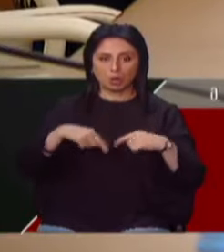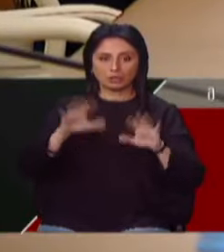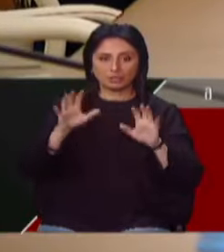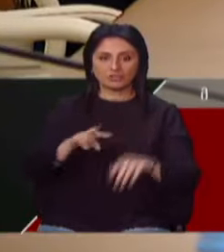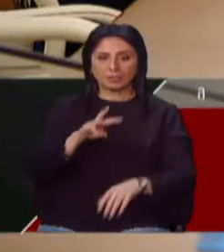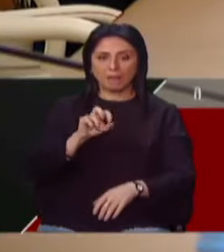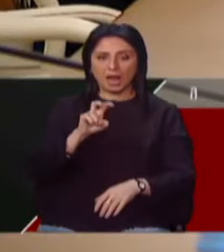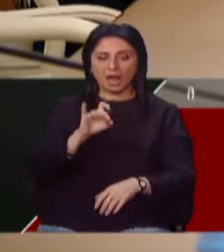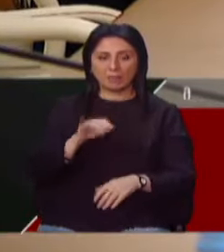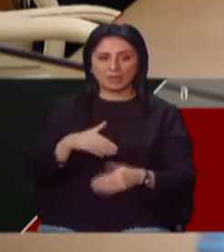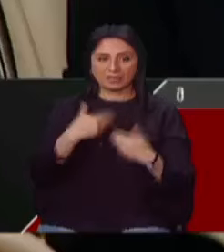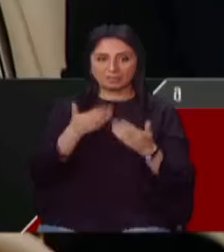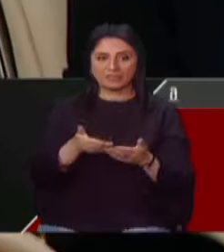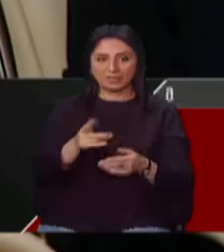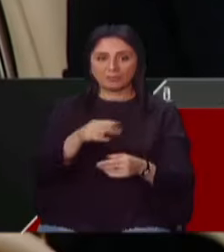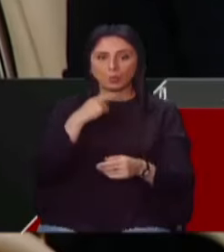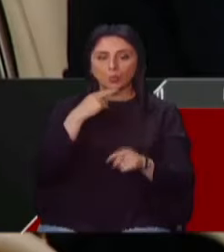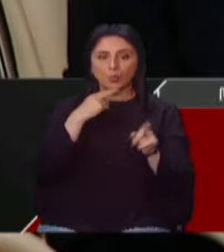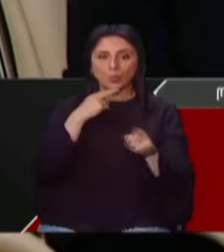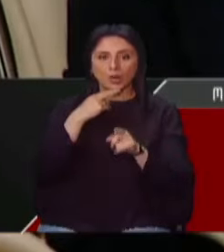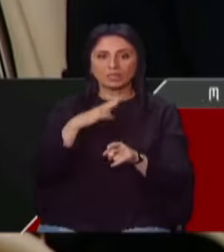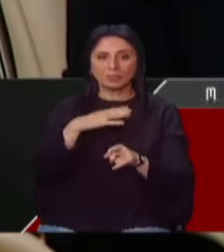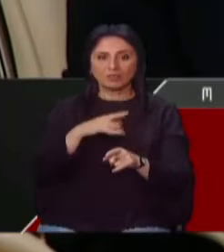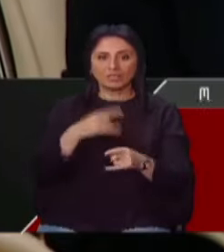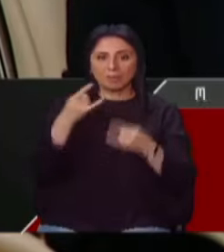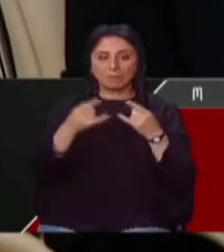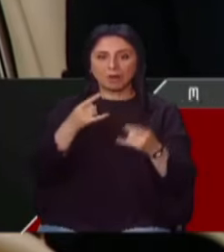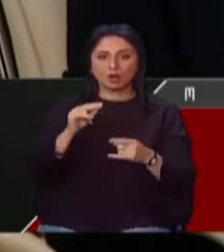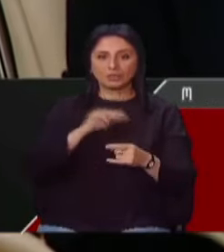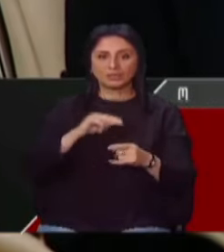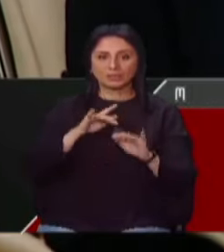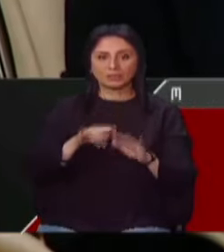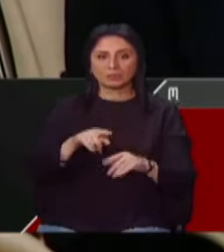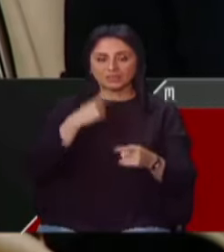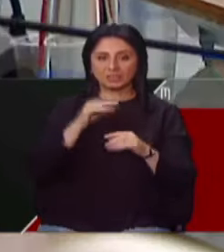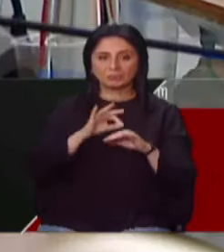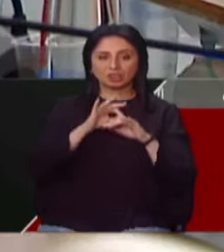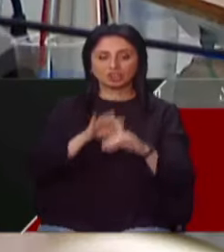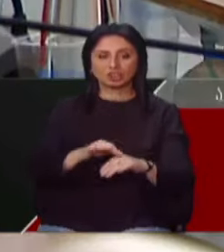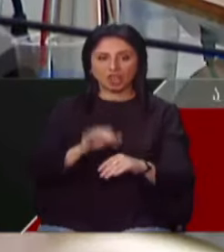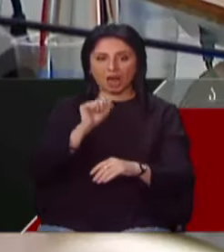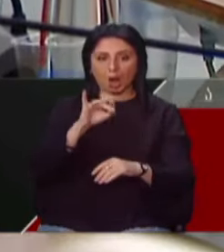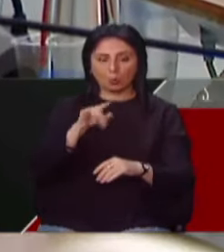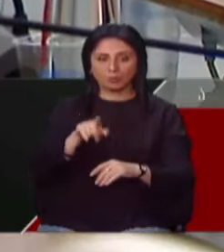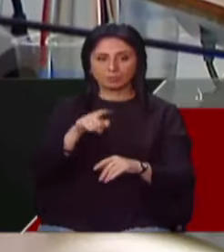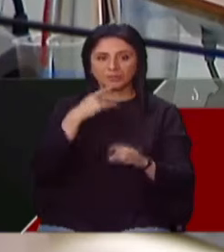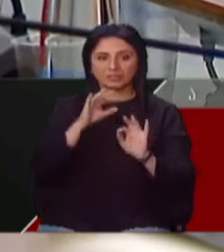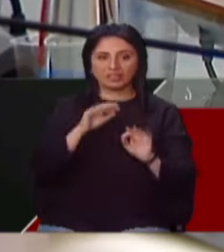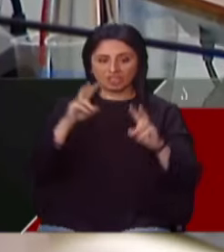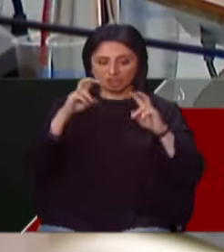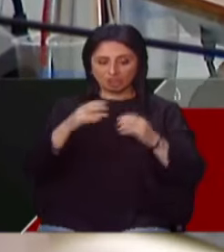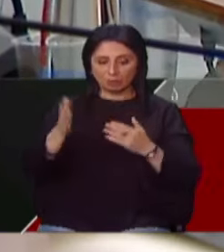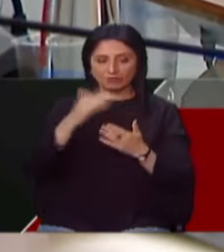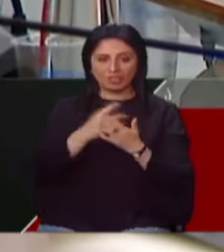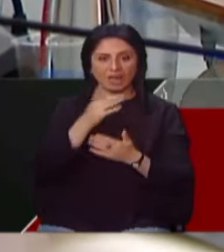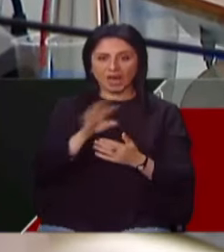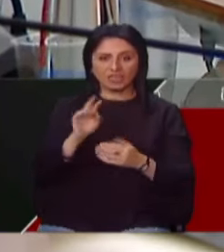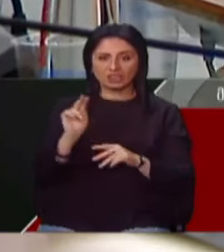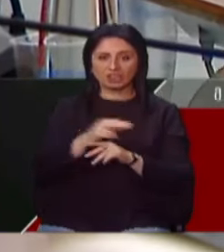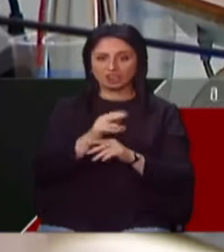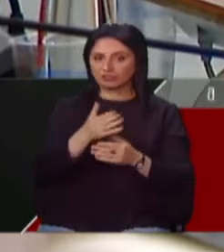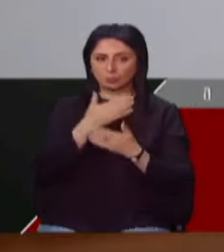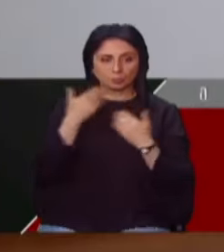ვასილ მაღლაფერიძემ წარადგინა. მან ყურადღება გაამახვილა მაუწყებლის საქმიანობაზე, ისაუბრა ჩატარებულ აუდიტზე, მისი განმარტებით შემოწმების შედეგად არც ერთი